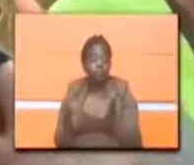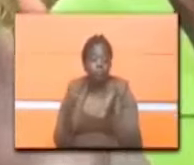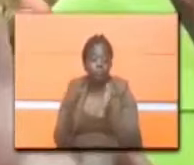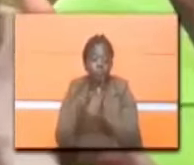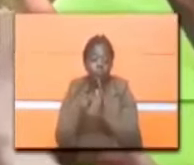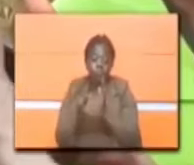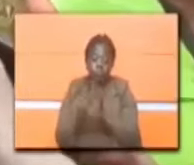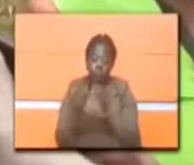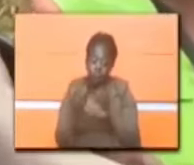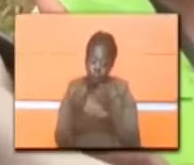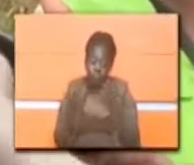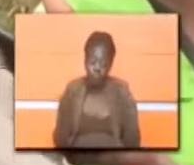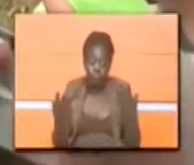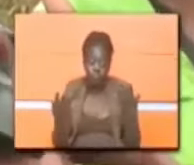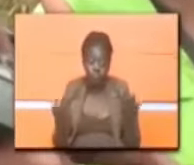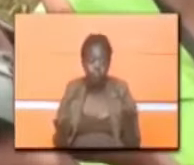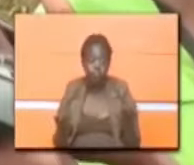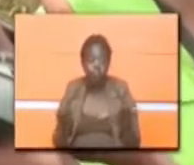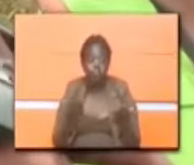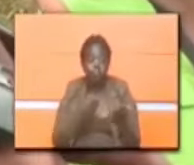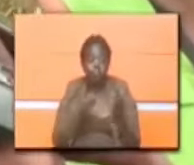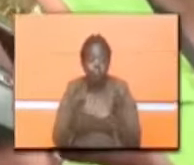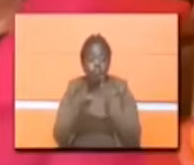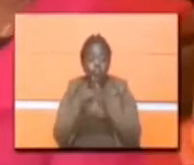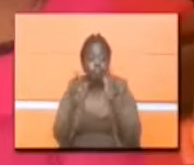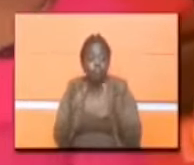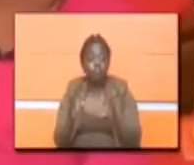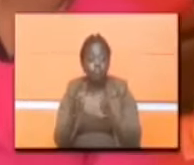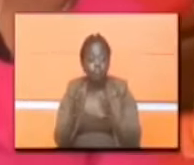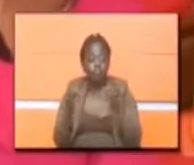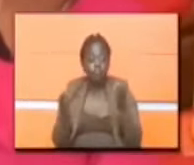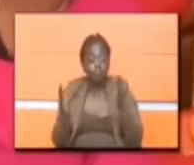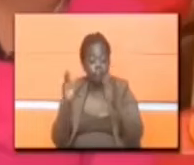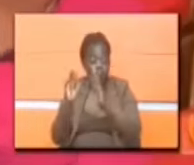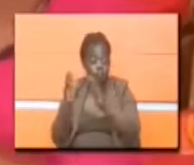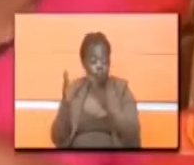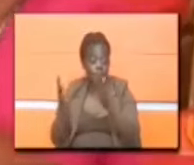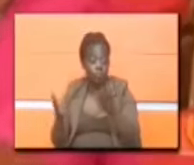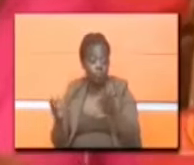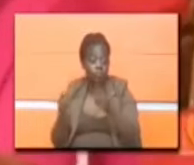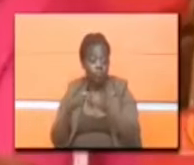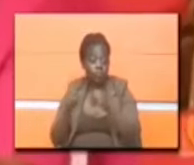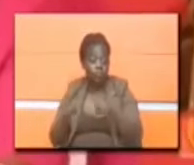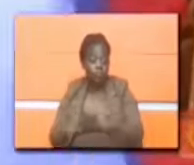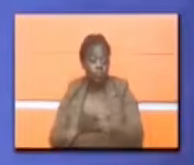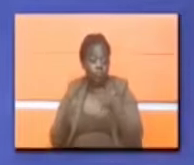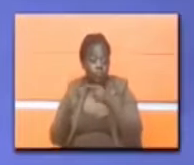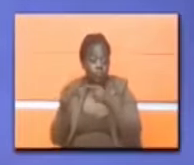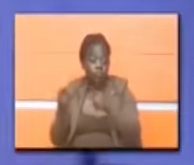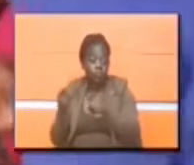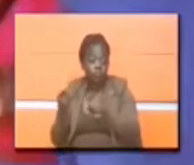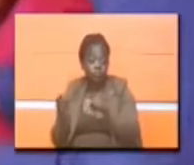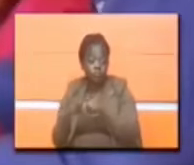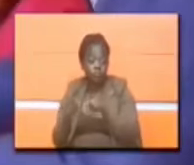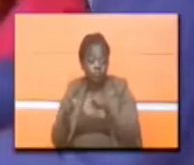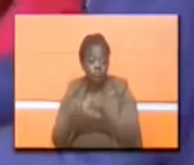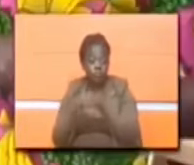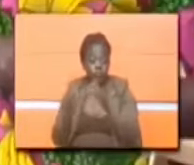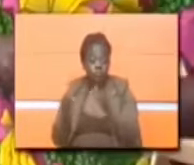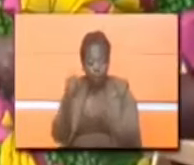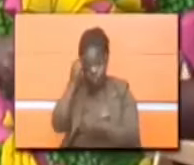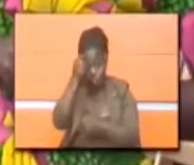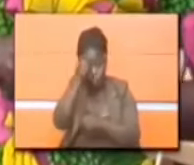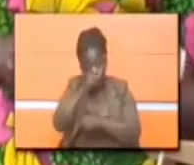doctors bangi, tulina baloya abawerako. Omukolo guno gusitudde ebikonge eby'enjawulo mbadde abakulira amasomero ga